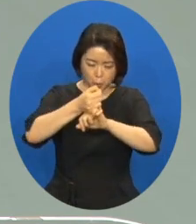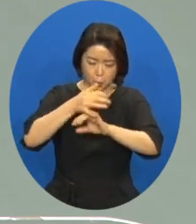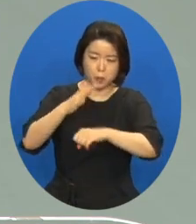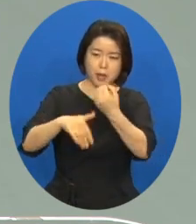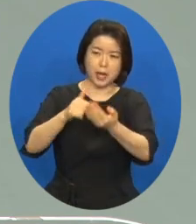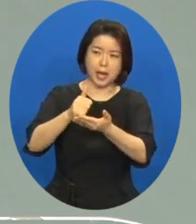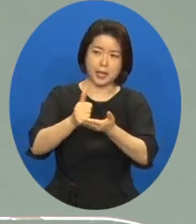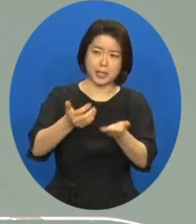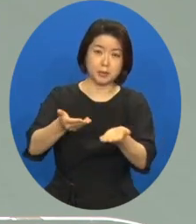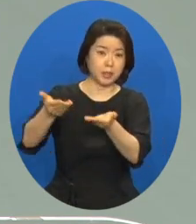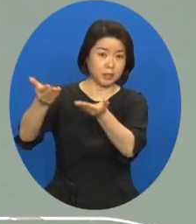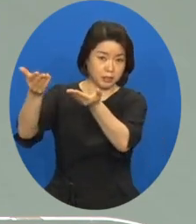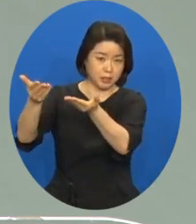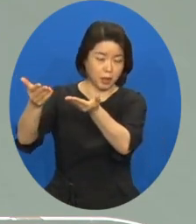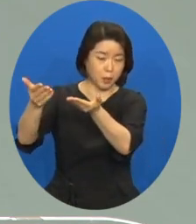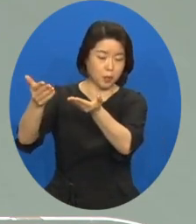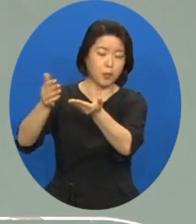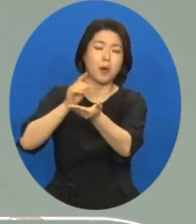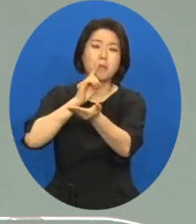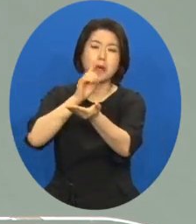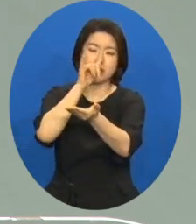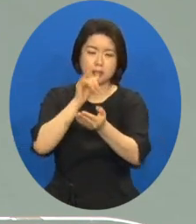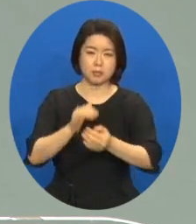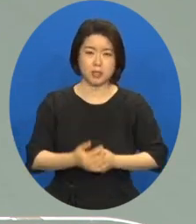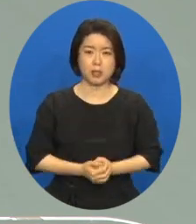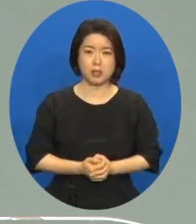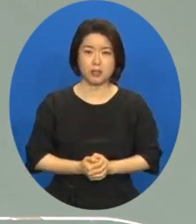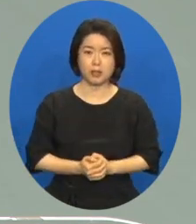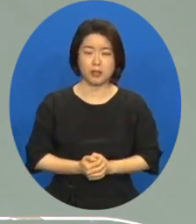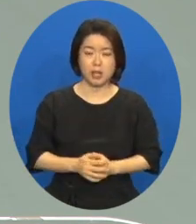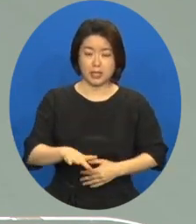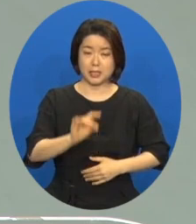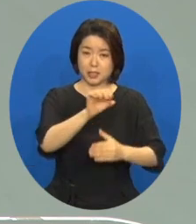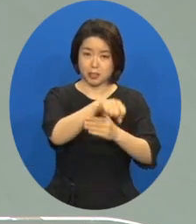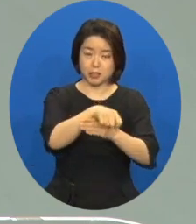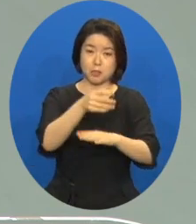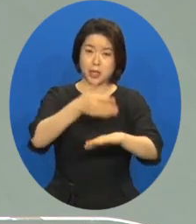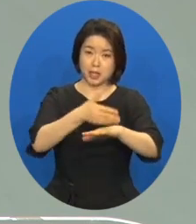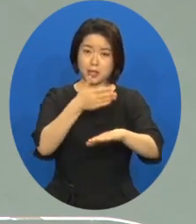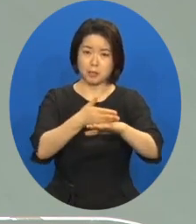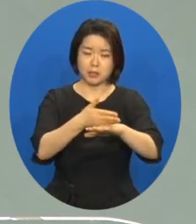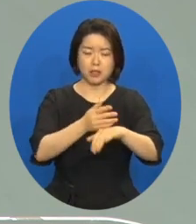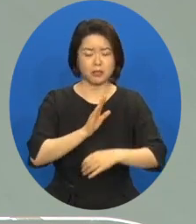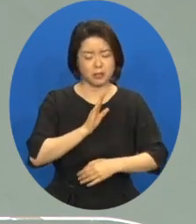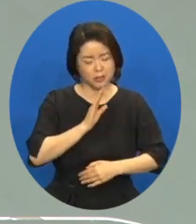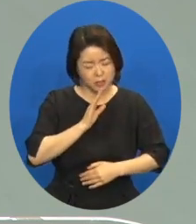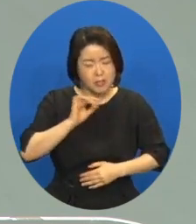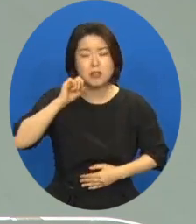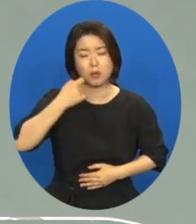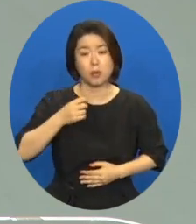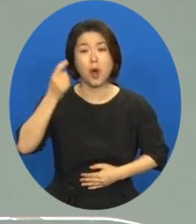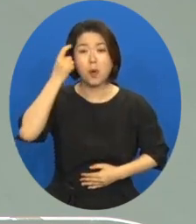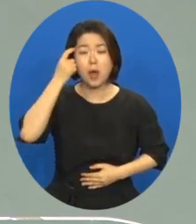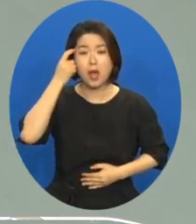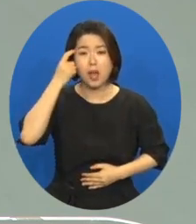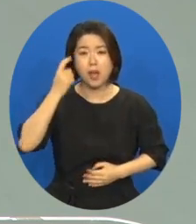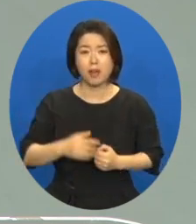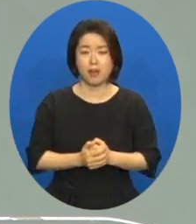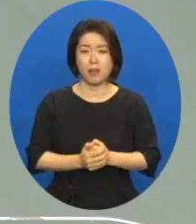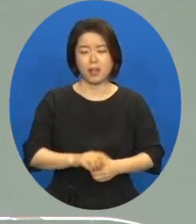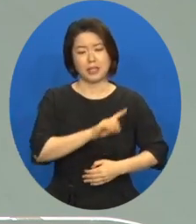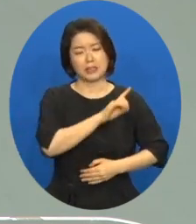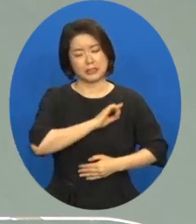하나님께 감사로 드리라고 말씀합니다. 사실 첫열매 감사가 참 어렵습니다. 왜냐하면